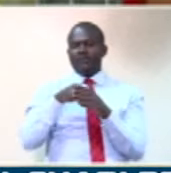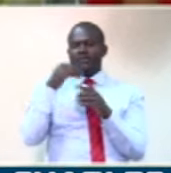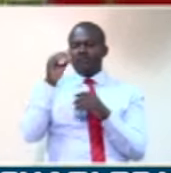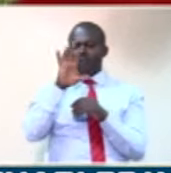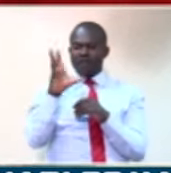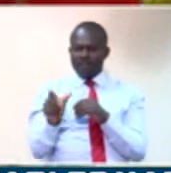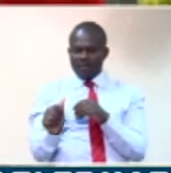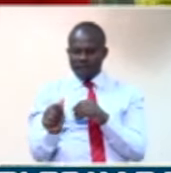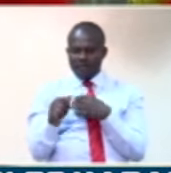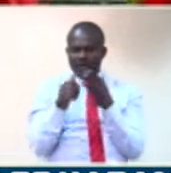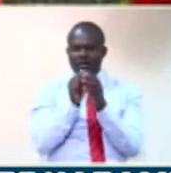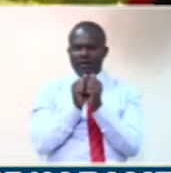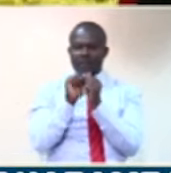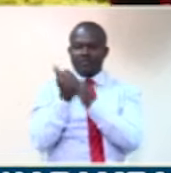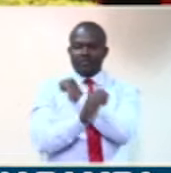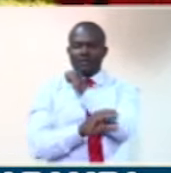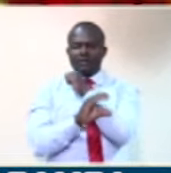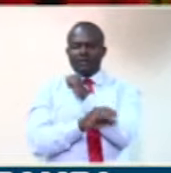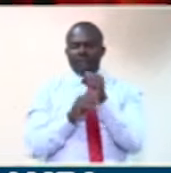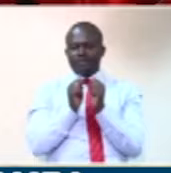wa Afurika ndetse no hanze yawo.